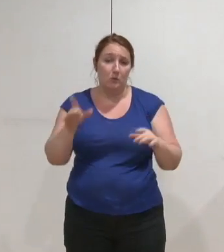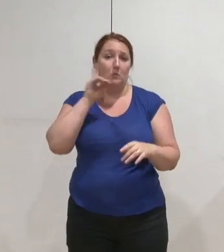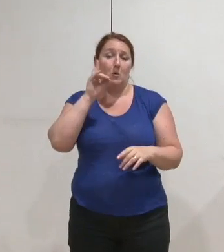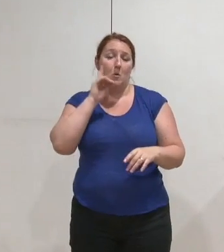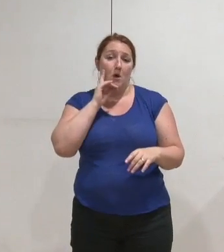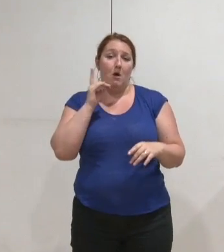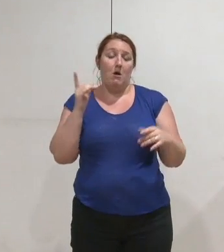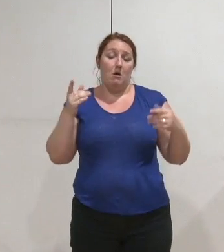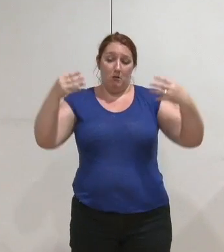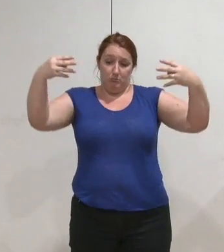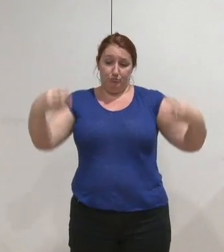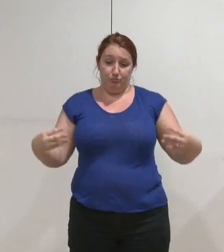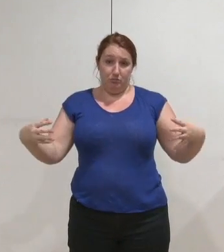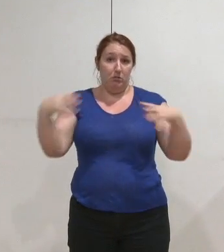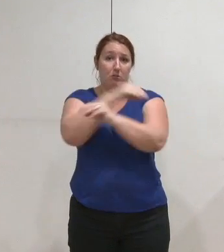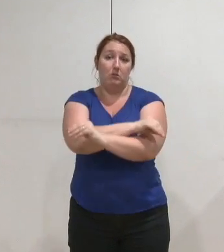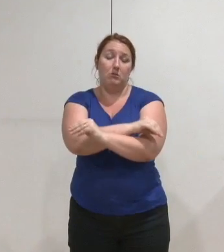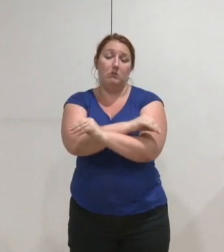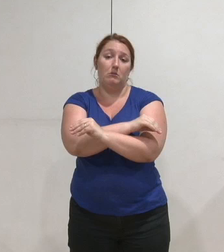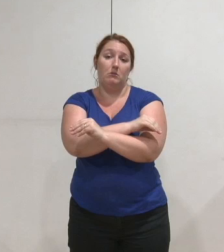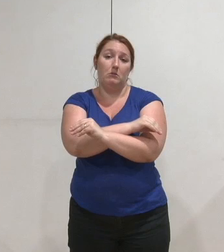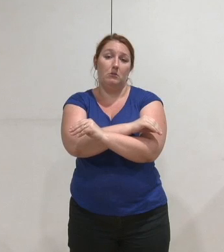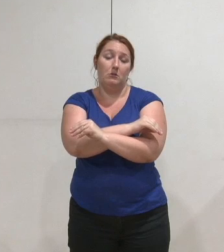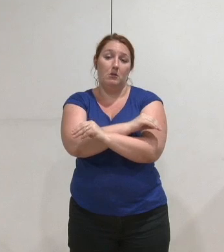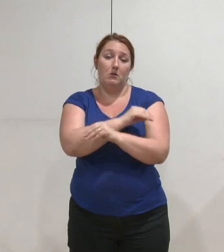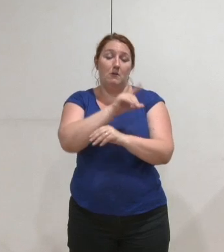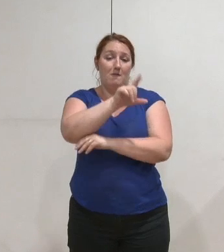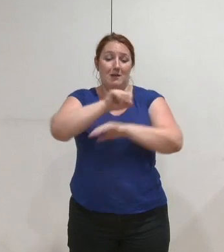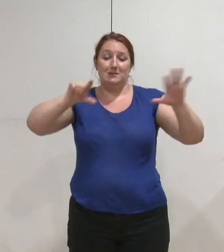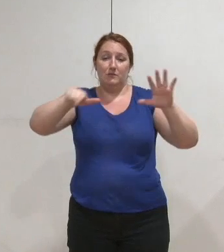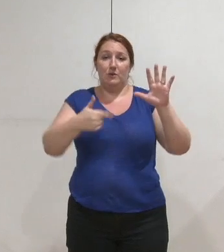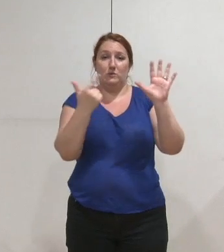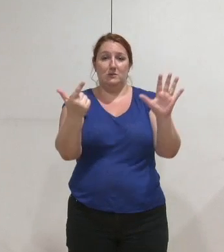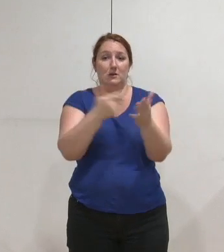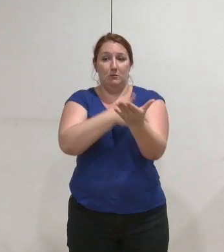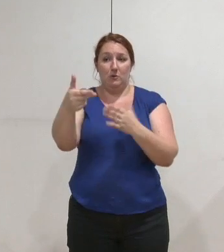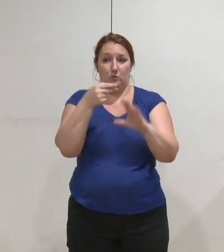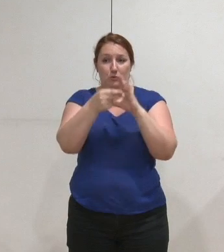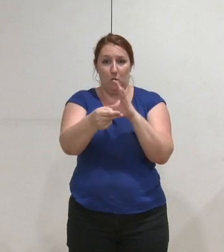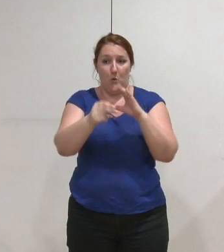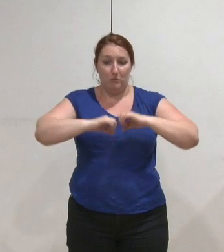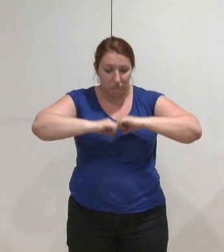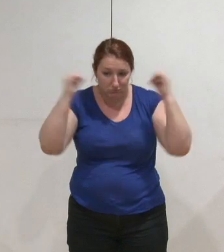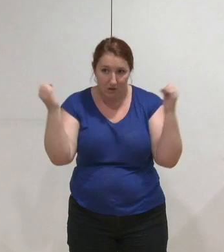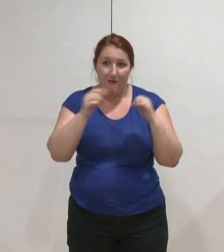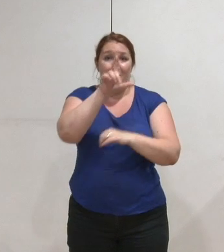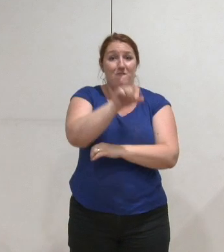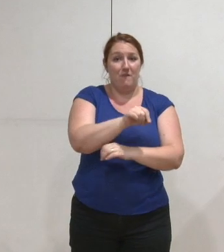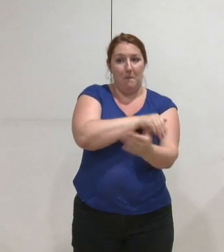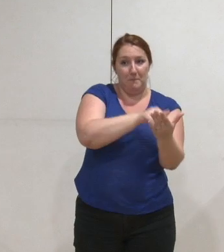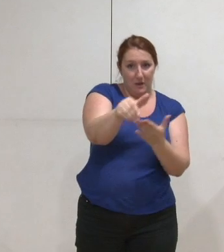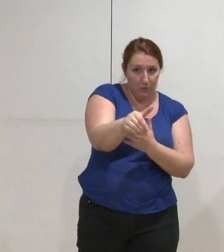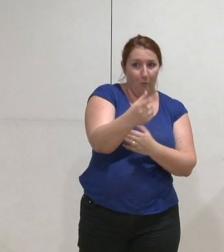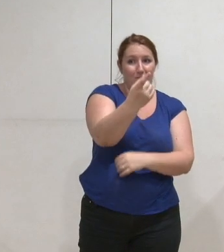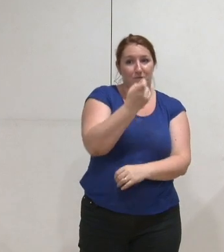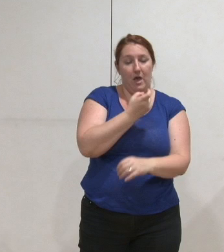va retrouver dans ces 27,7 million d'euros d'opération financière les 20 millions d'euros d'utilisation